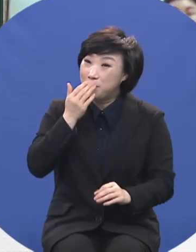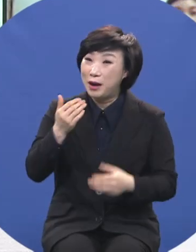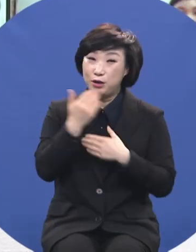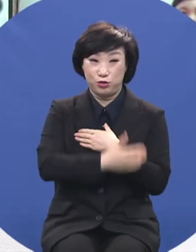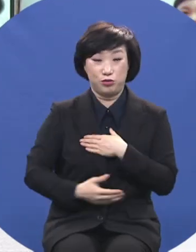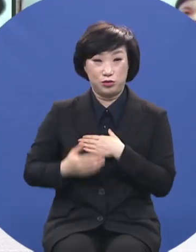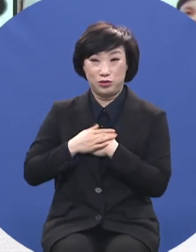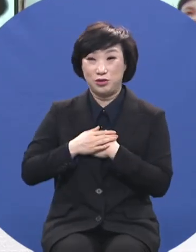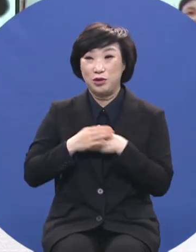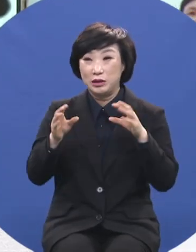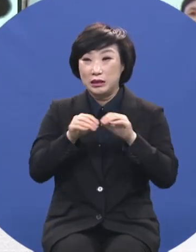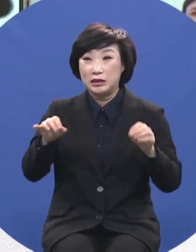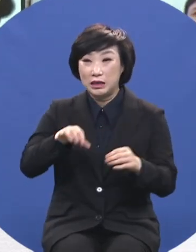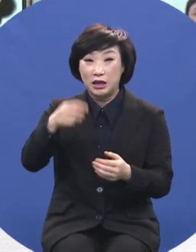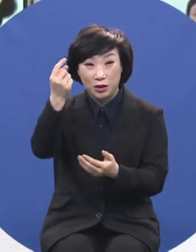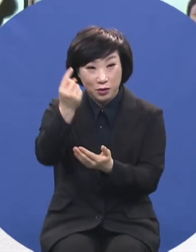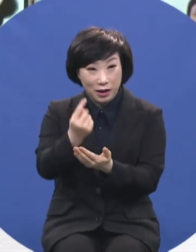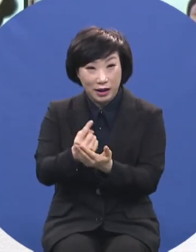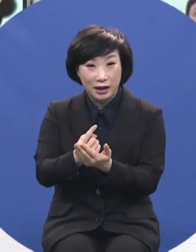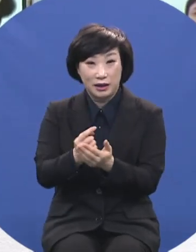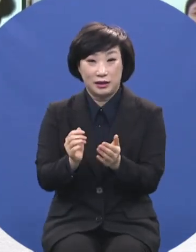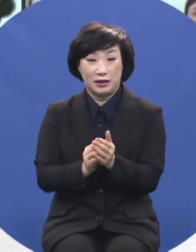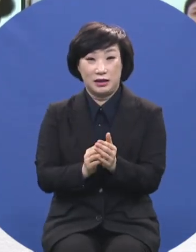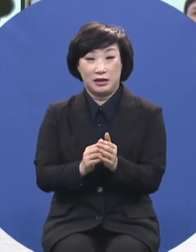육신을 입고 이 땅에 오게 하소서.